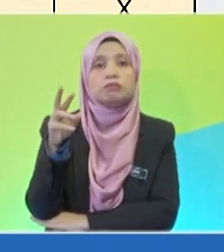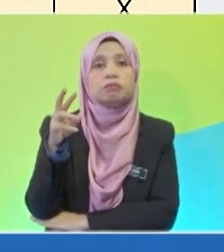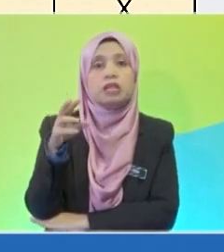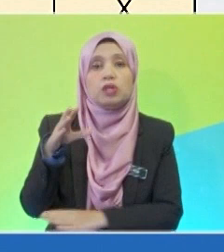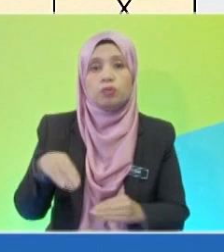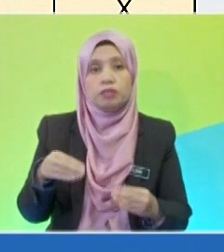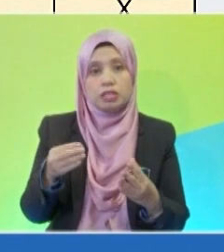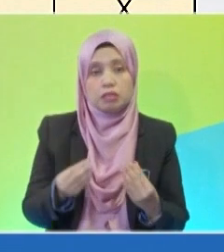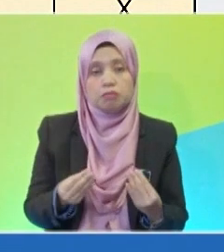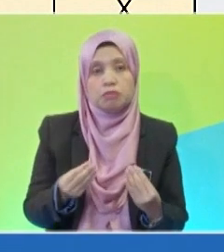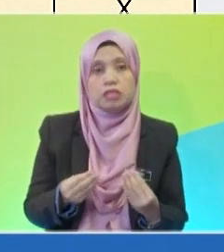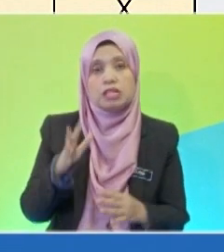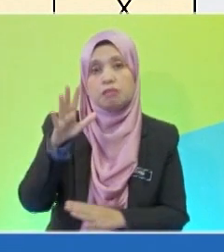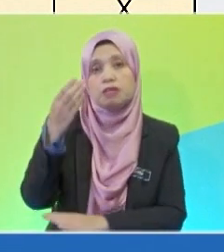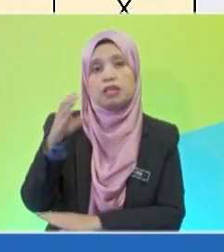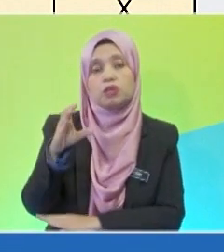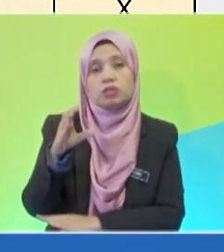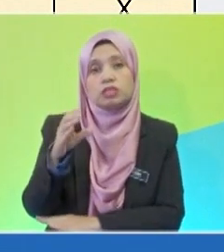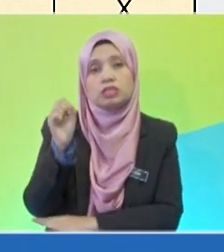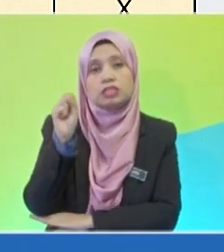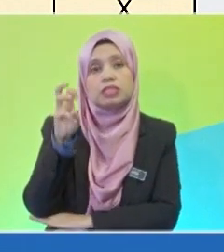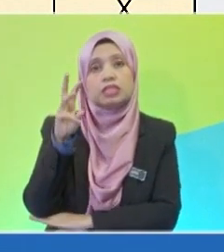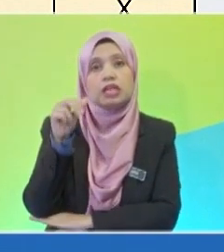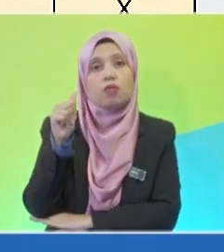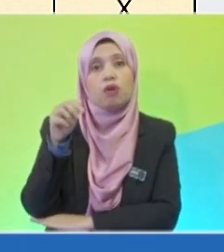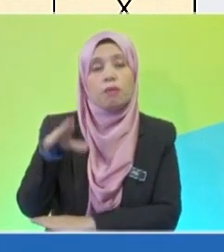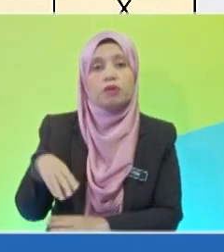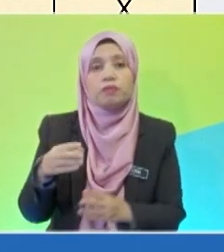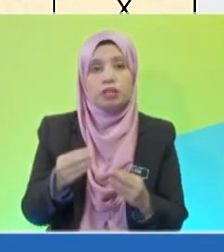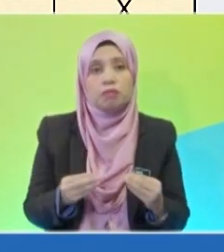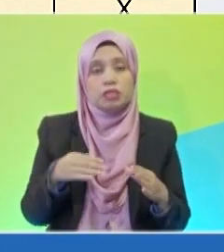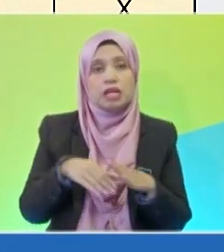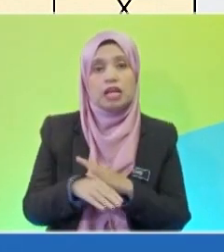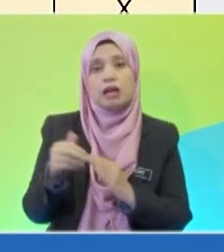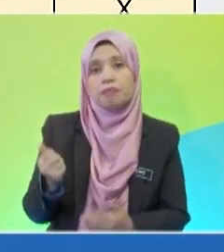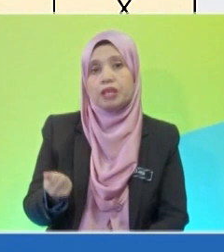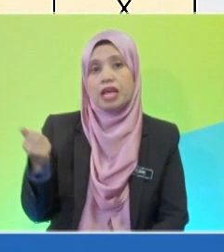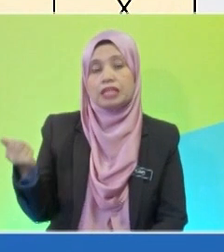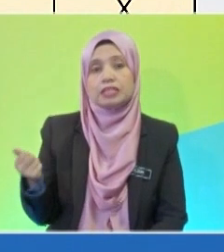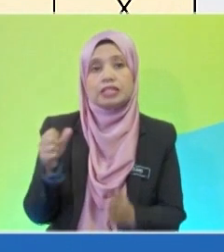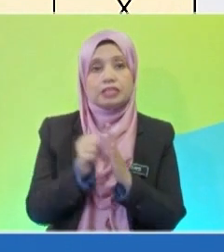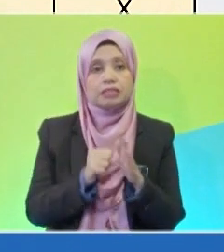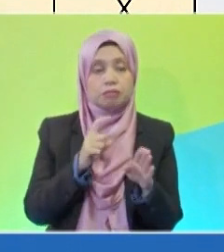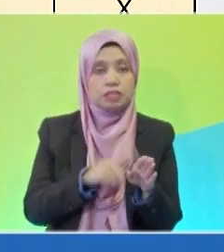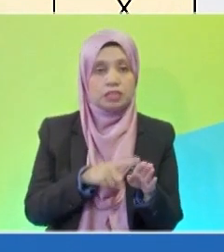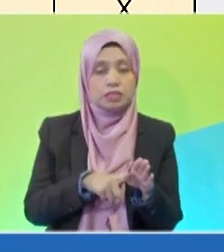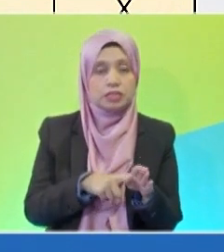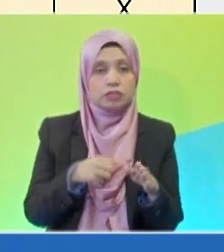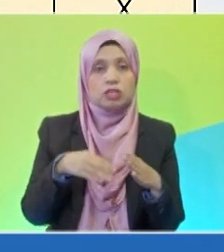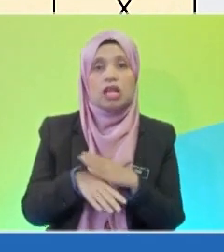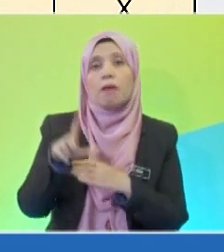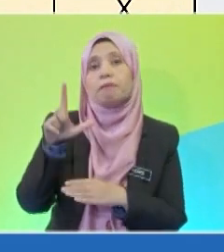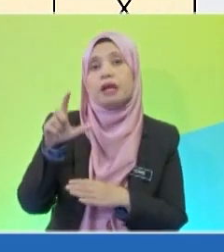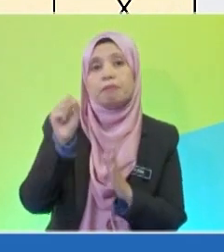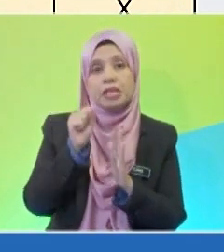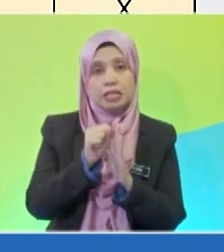promosi belum bayar RM500. Sewa belum terima dalam aset semasa. Promosi belum bayar dalam liability semasa. Ini kedudukan dia selepas